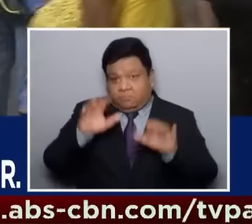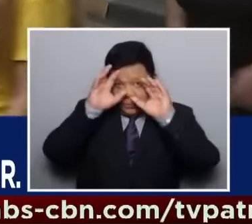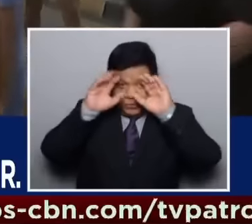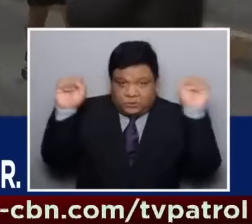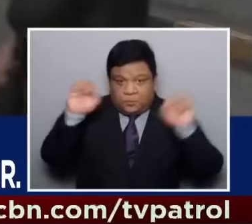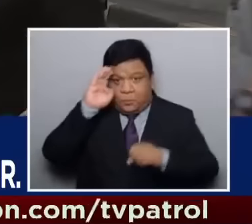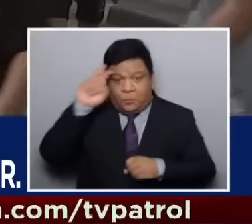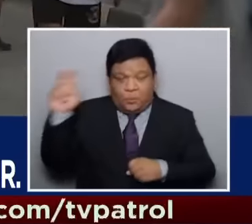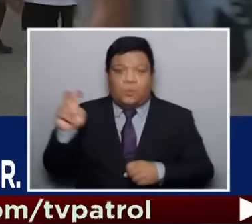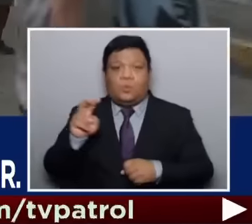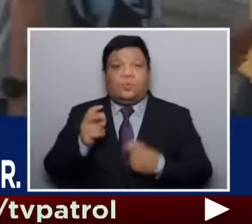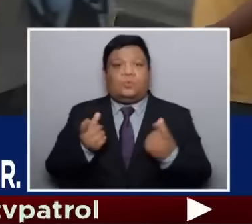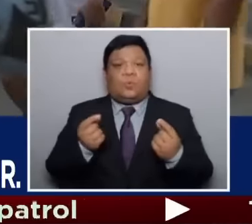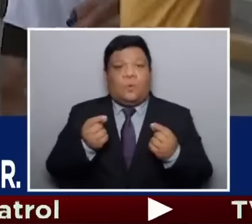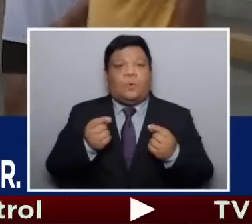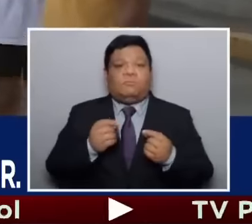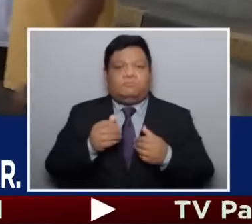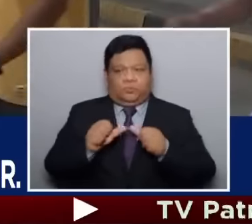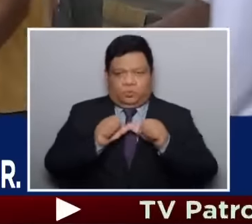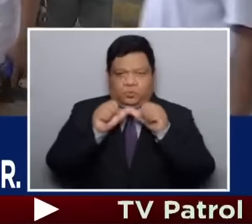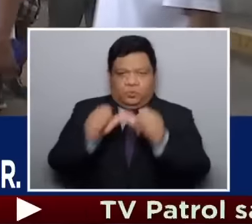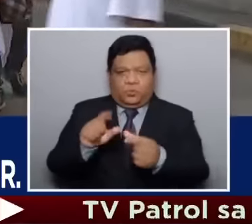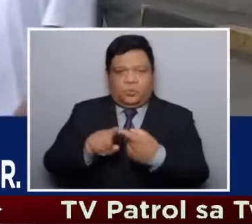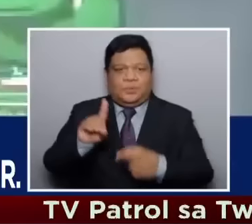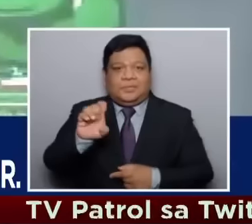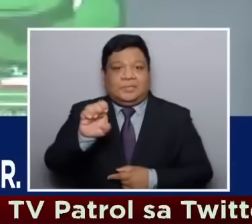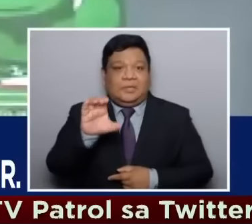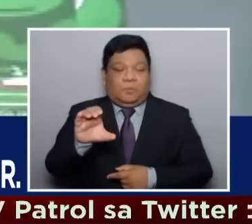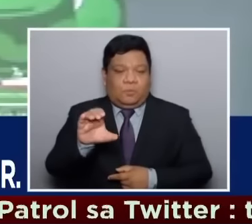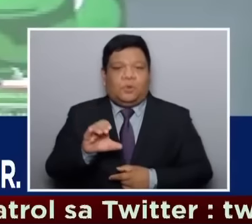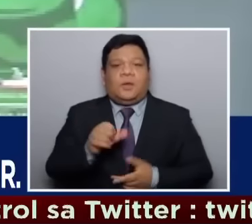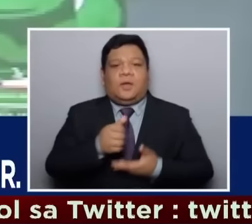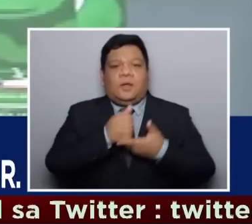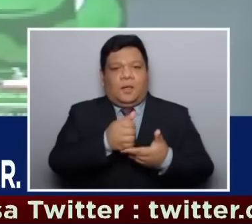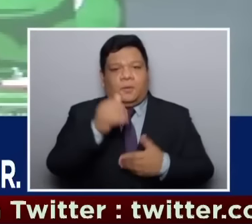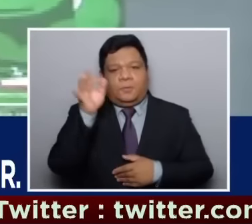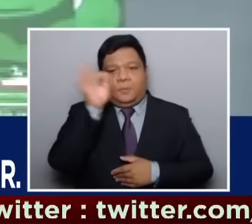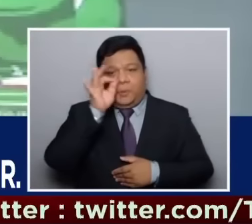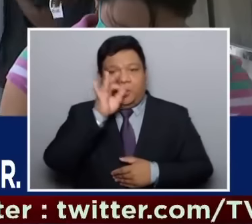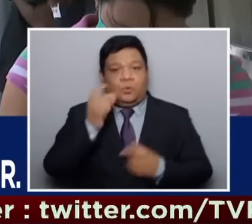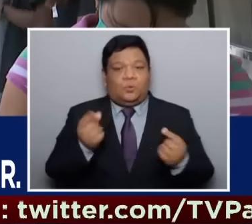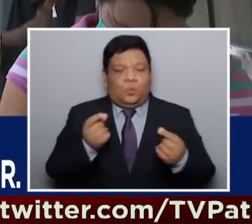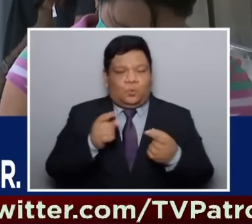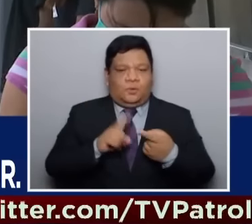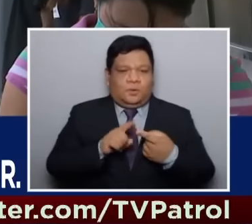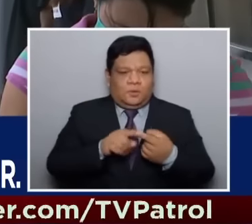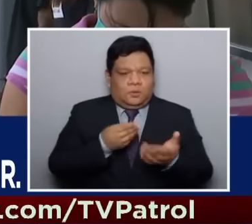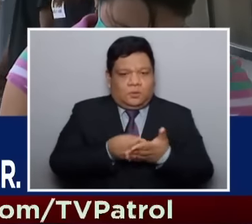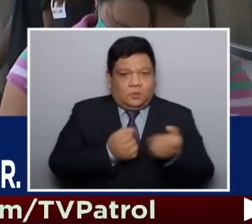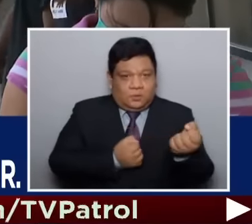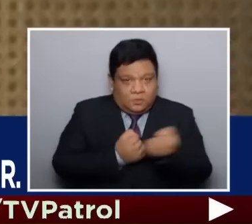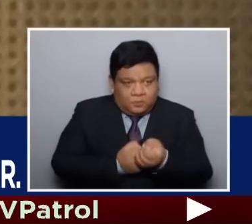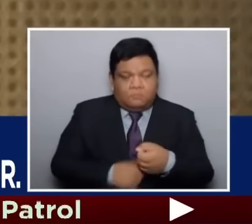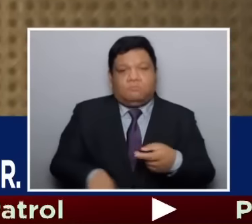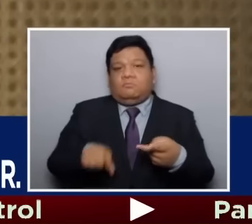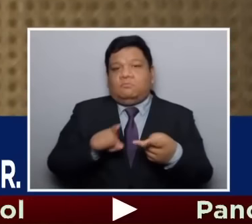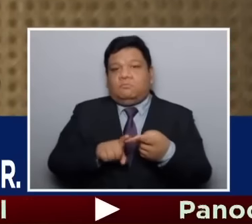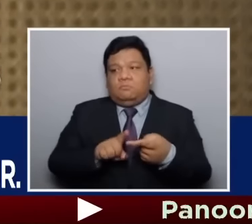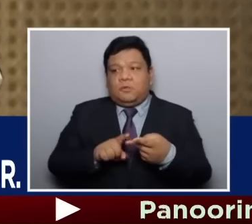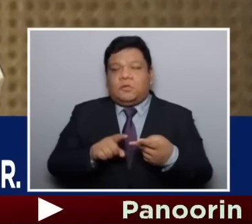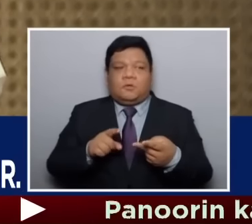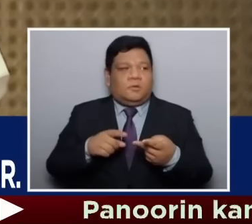publiko para maibsan ang taas ng presyo ng produktong petrolyo, kabilang na ang fuel subsidy at libreng sakay. We